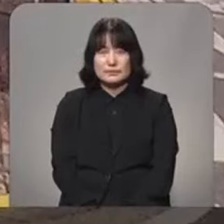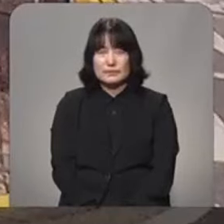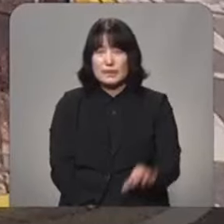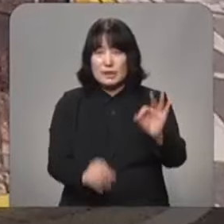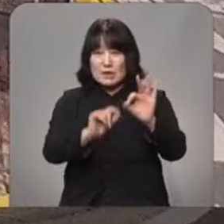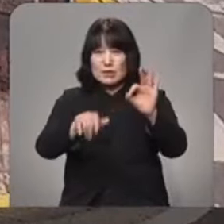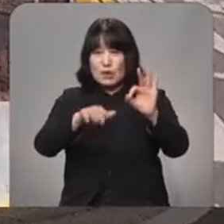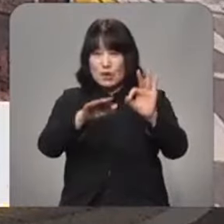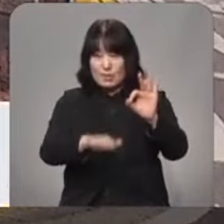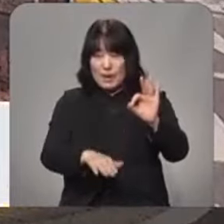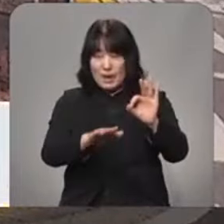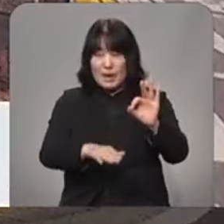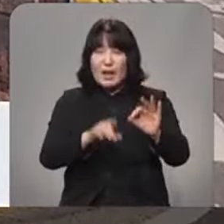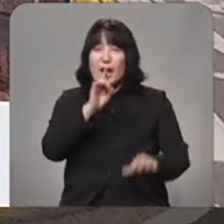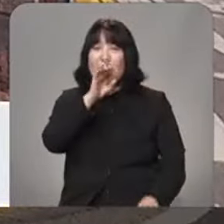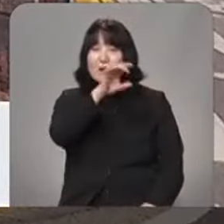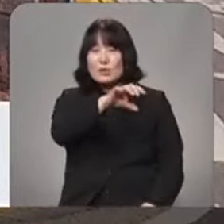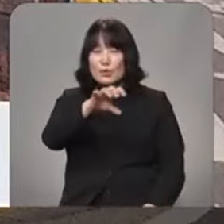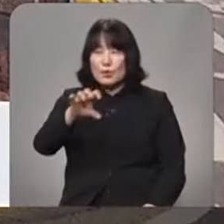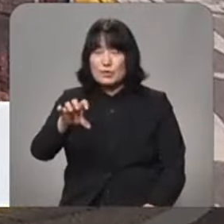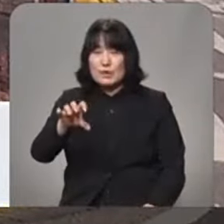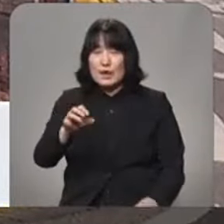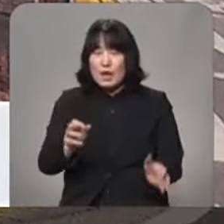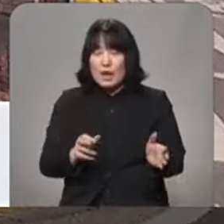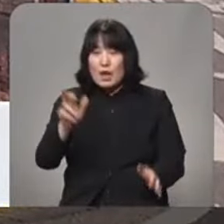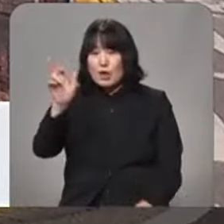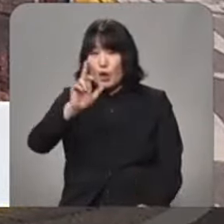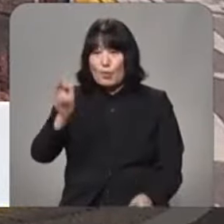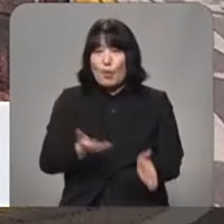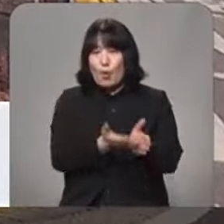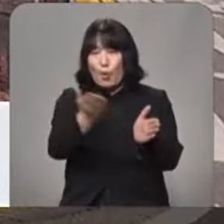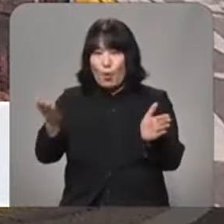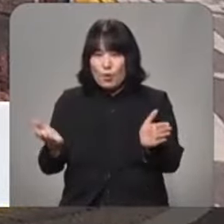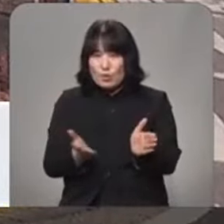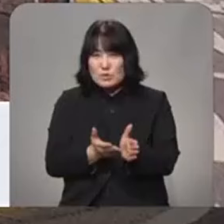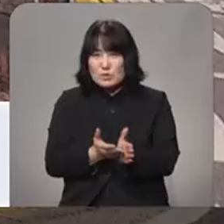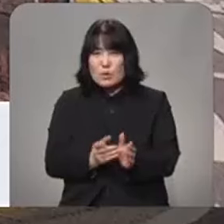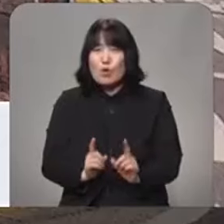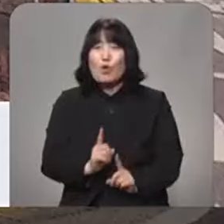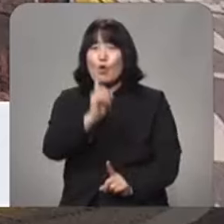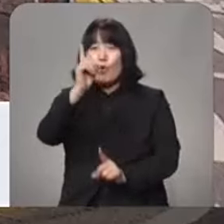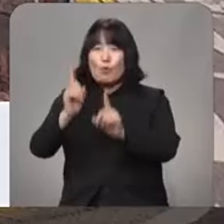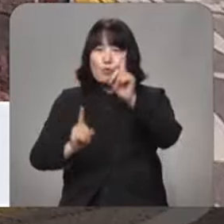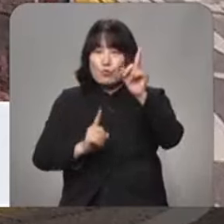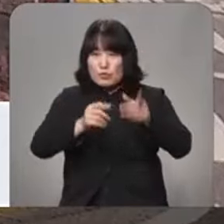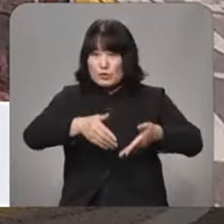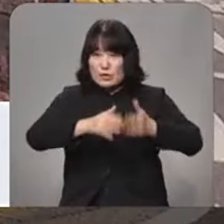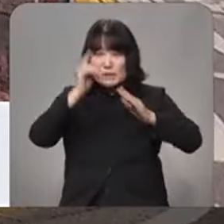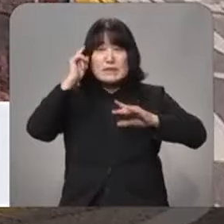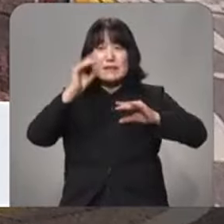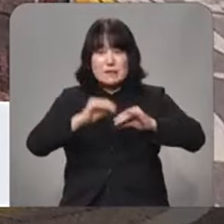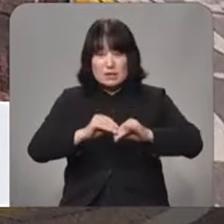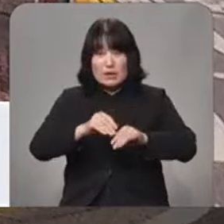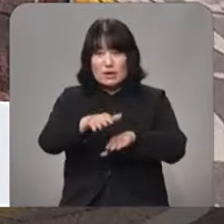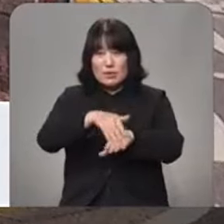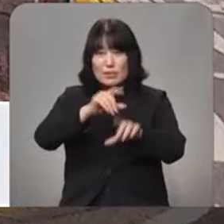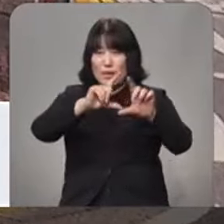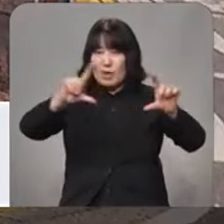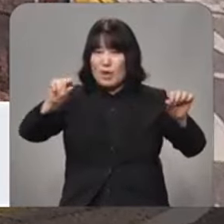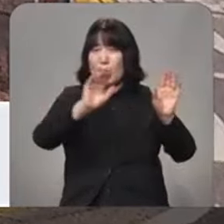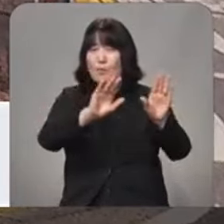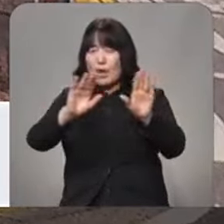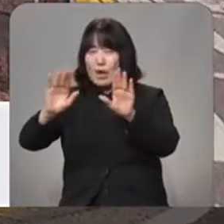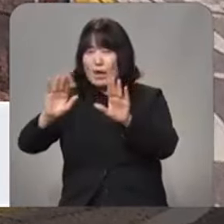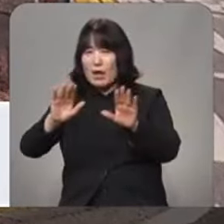지난달 말 강릉시 곳곳에 경포호 인공분수 설치를 찬성하는 내용의 현수막이 대거 내걸렸는데요. 철거 민원이